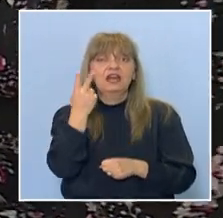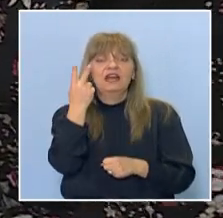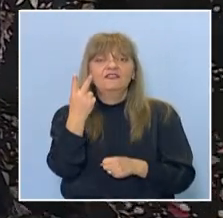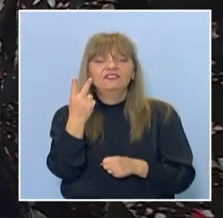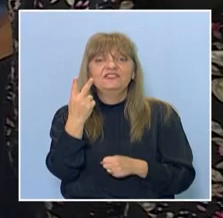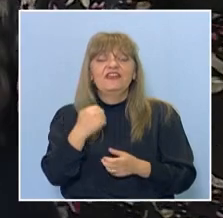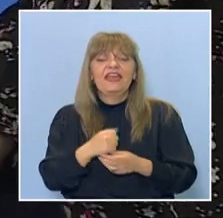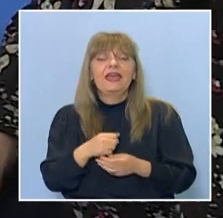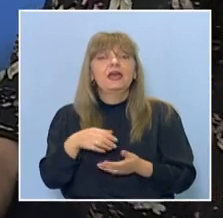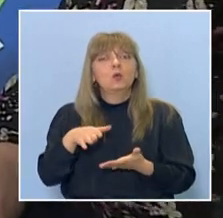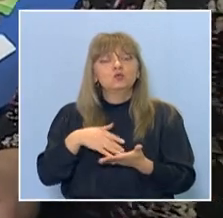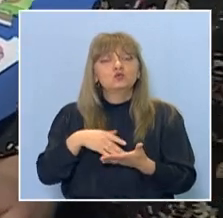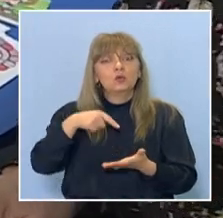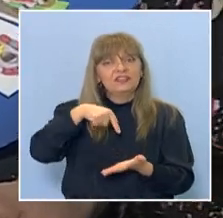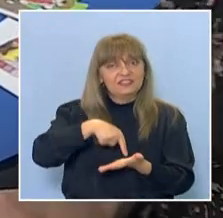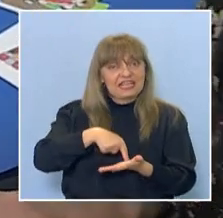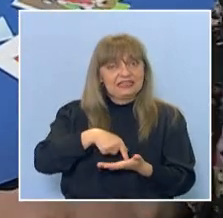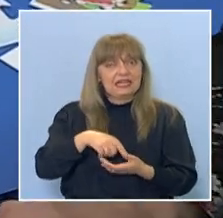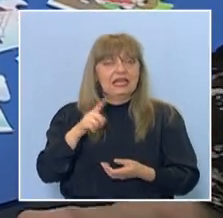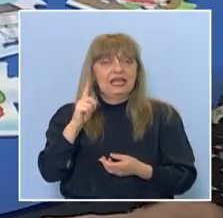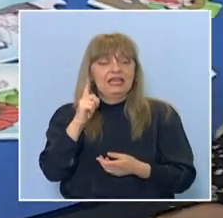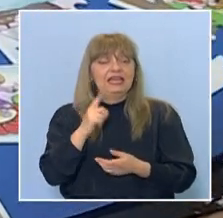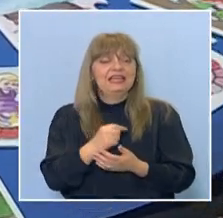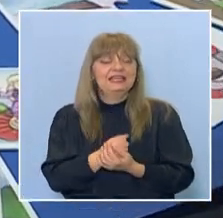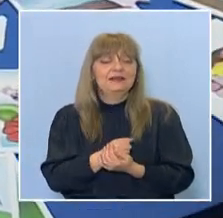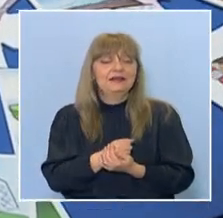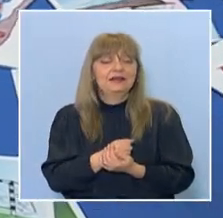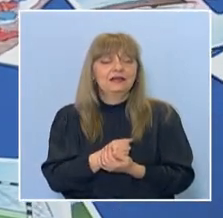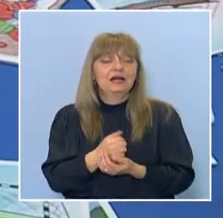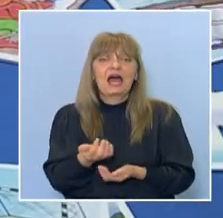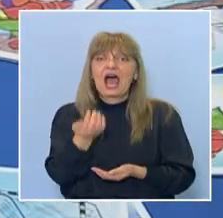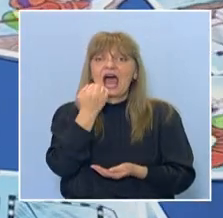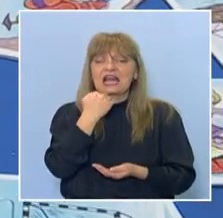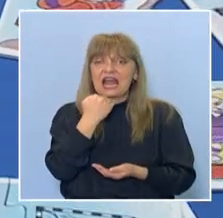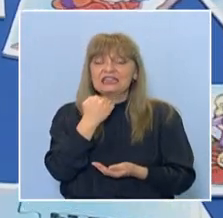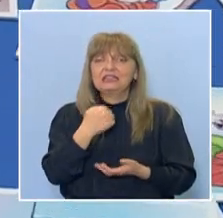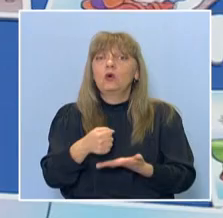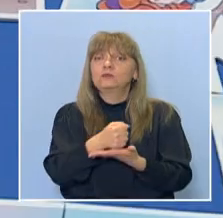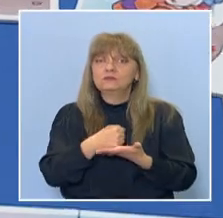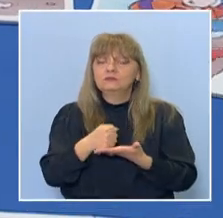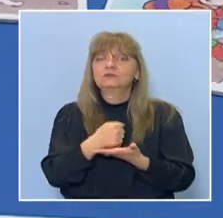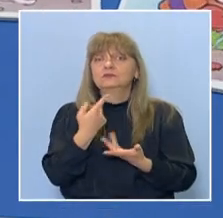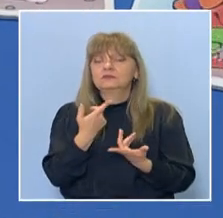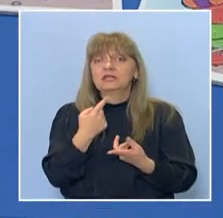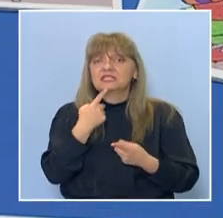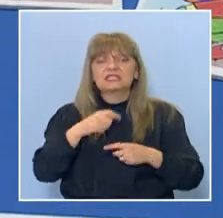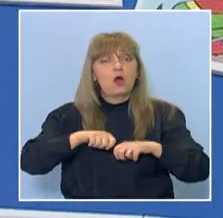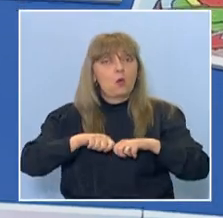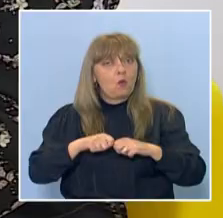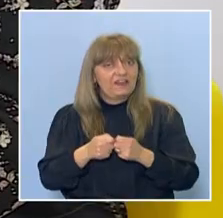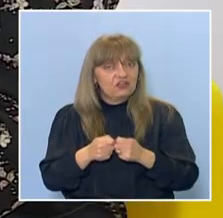в центъра. Едната е... И ти ли работиш? Ранна интервенция на